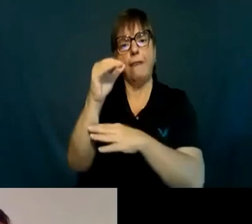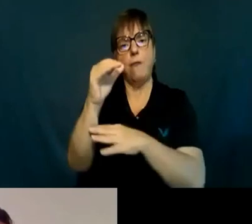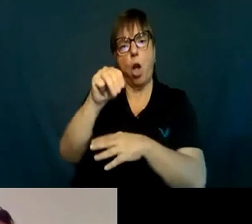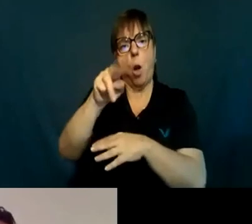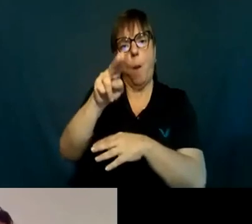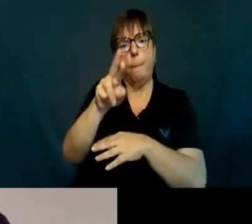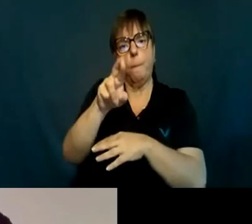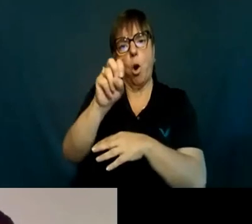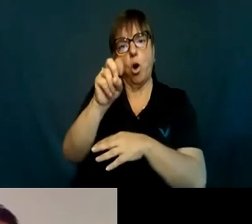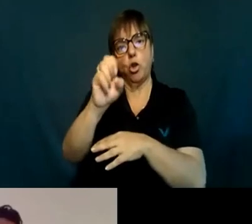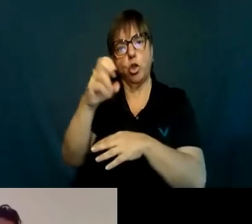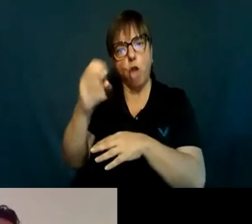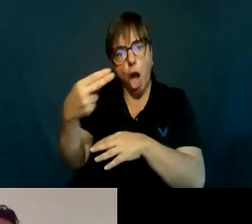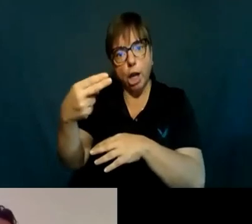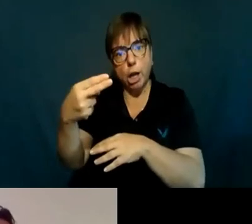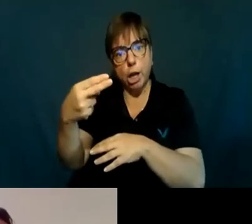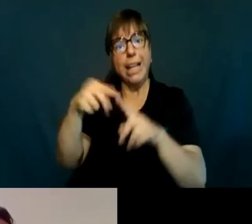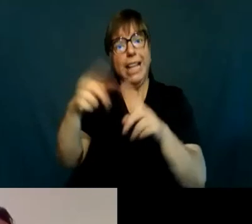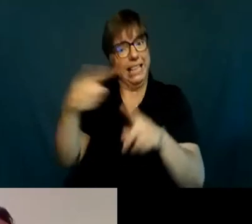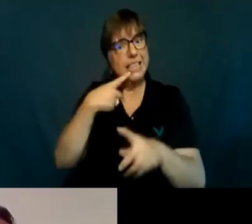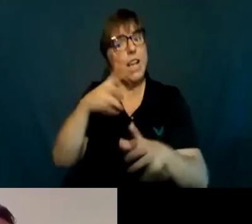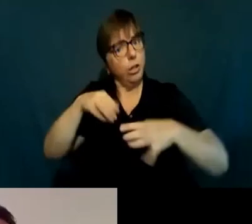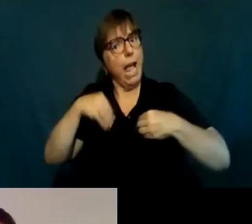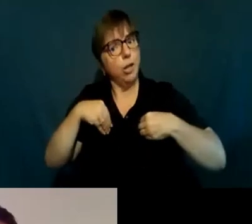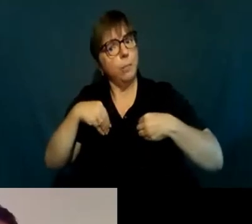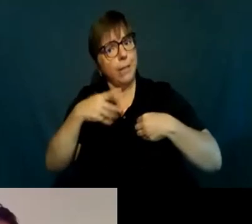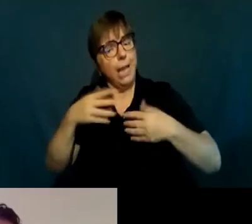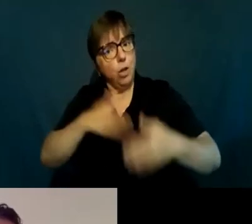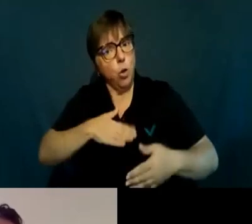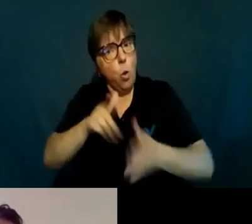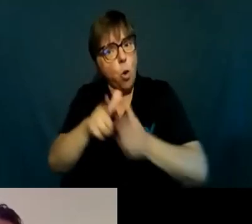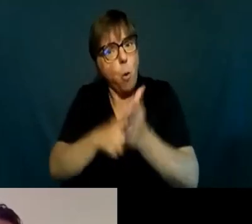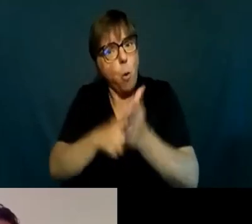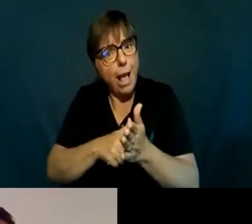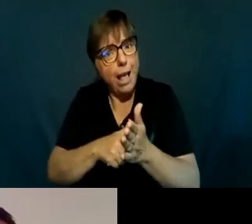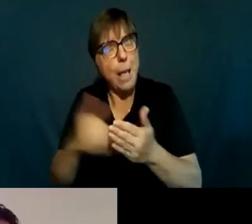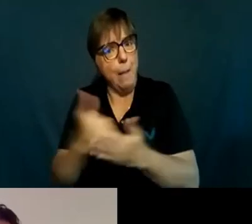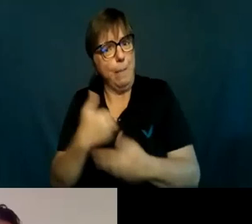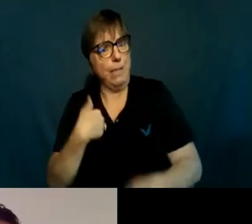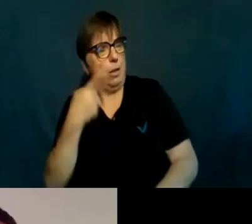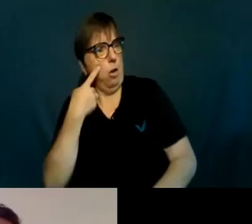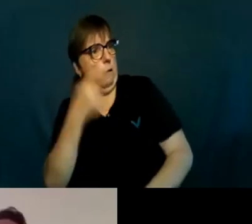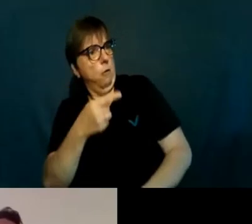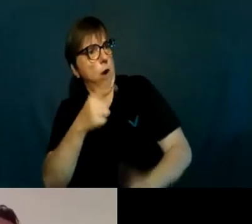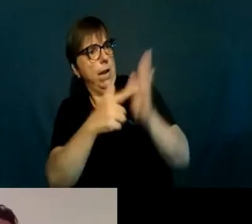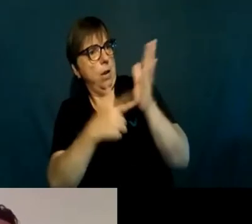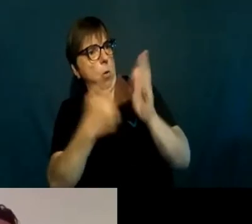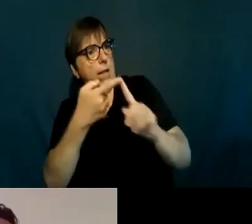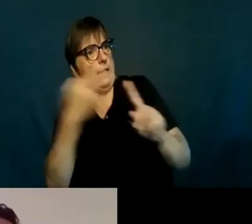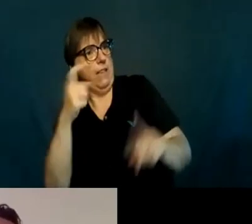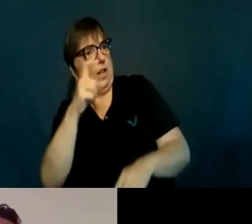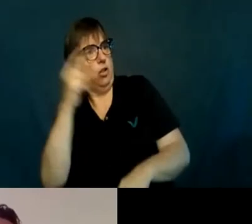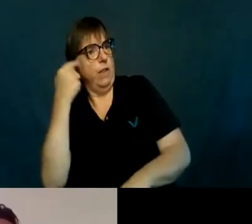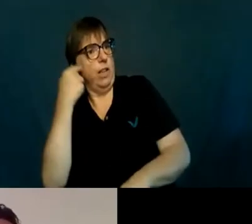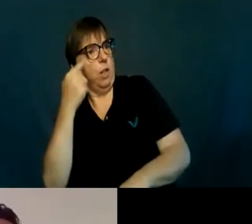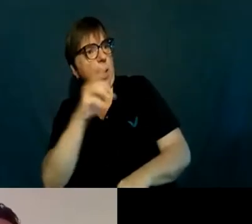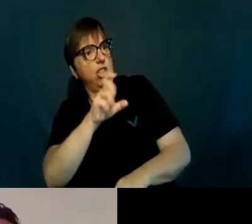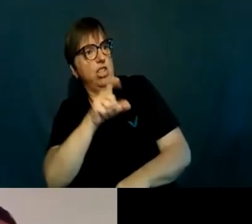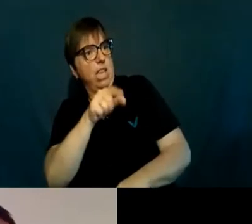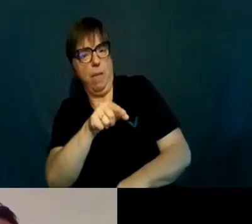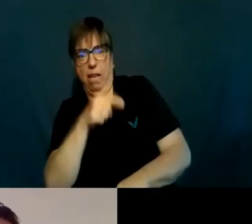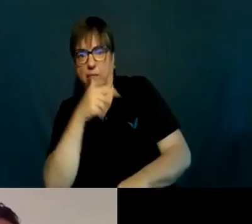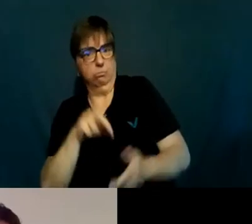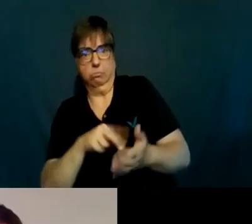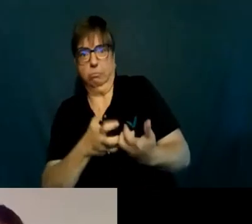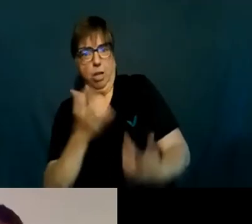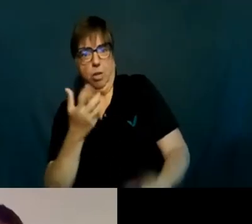Cree qui dit « On a adopté nos propres lois parce que nous étions préoccupés par les lois qui venaient du gouvernement du Québec. Elles ne faisaient pas forcément de sens pour